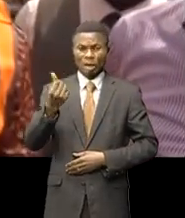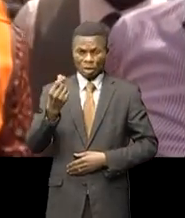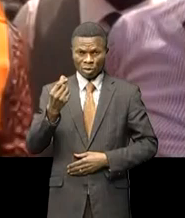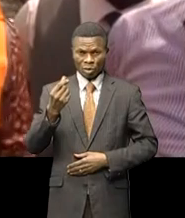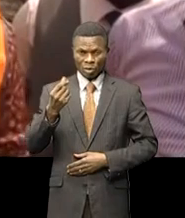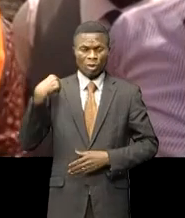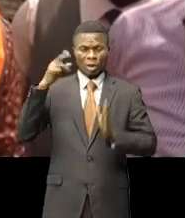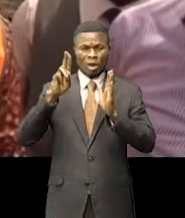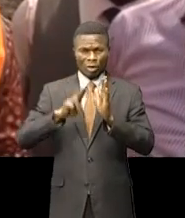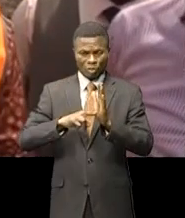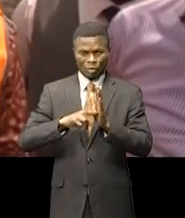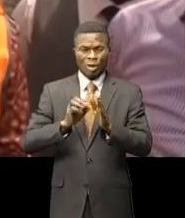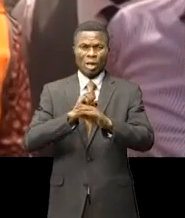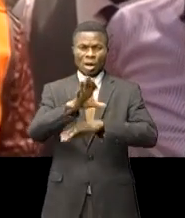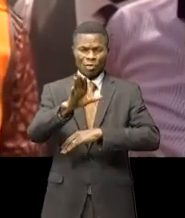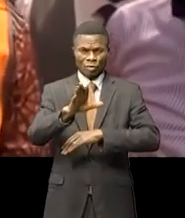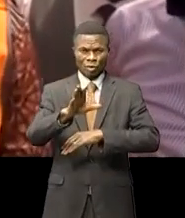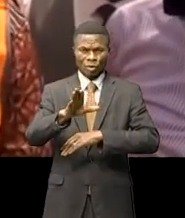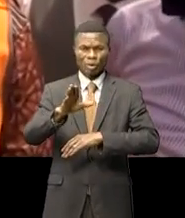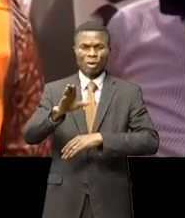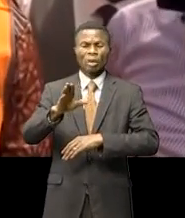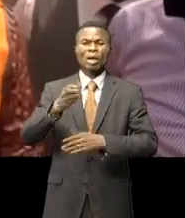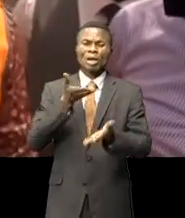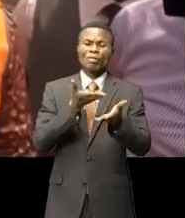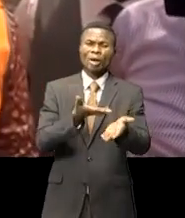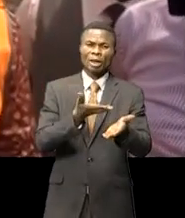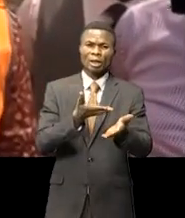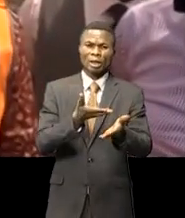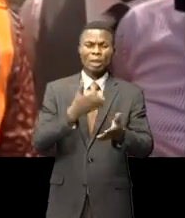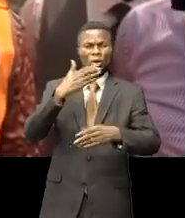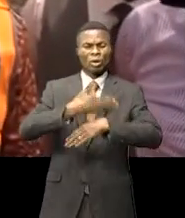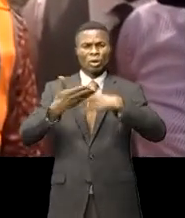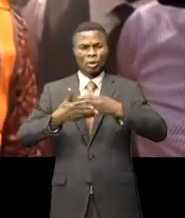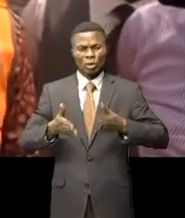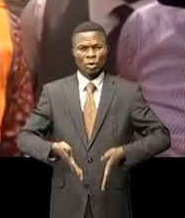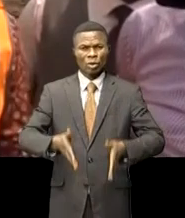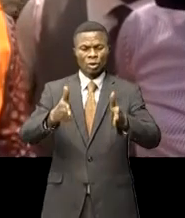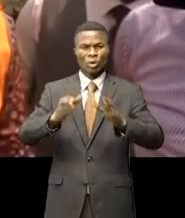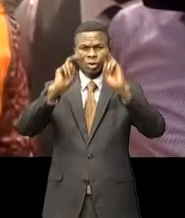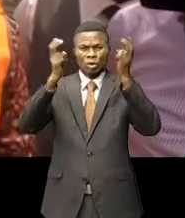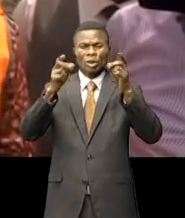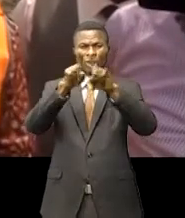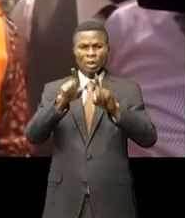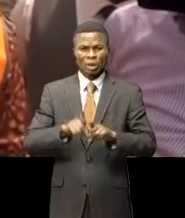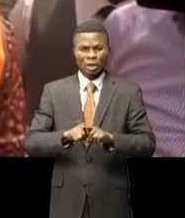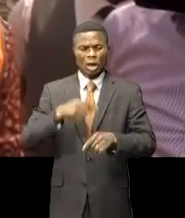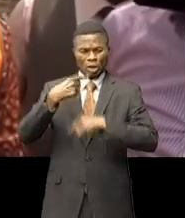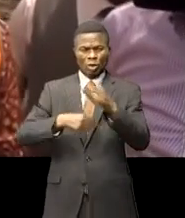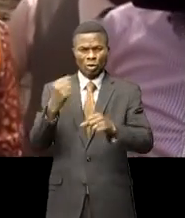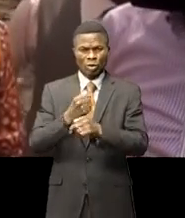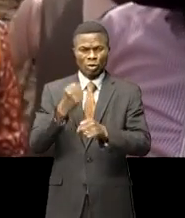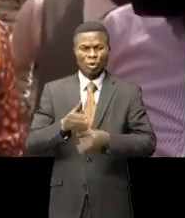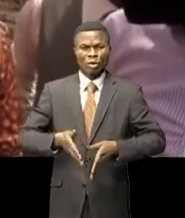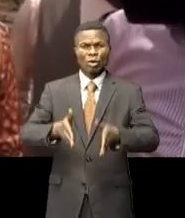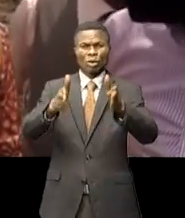le gouvernement a envoyé va servir à la réhabilitation de la voirie urbaine et même le début des travaux pour les